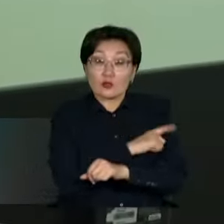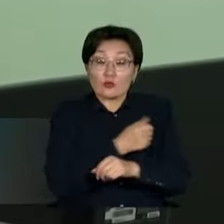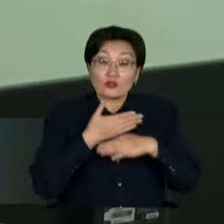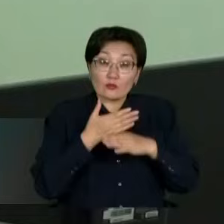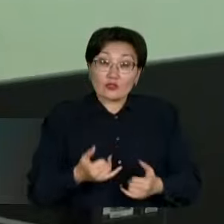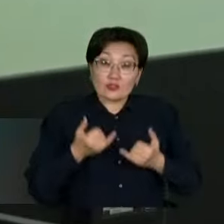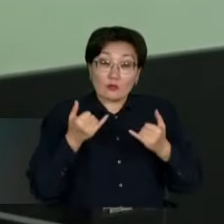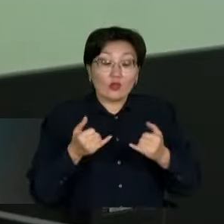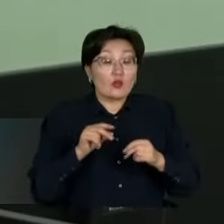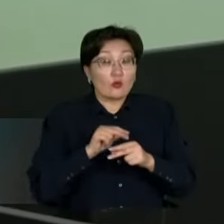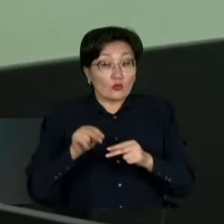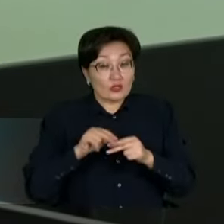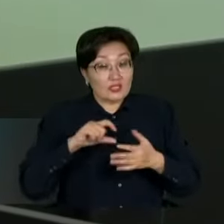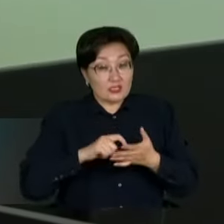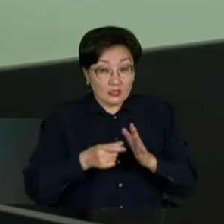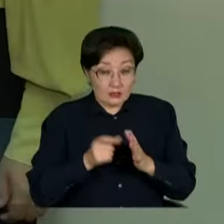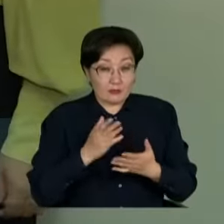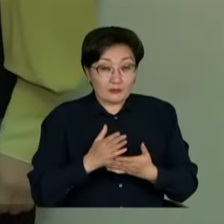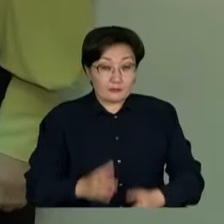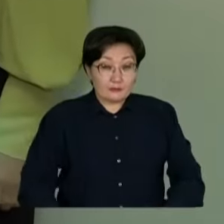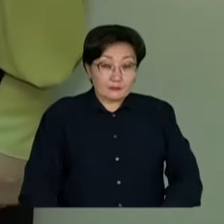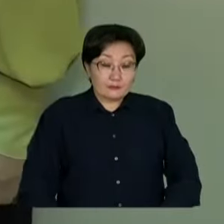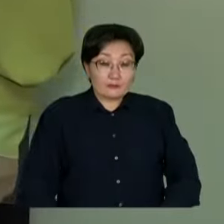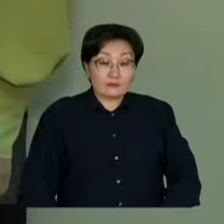оқытатын тренинг залы да қарастырылған.